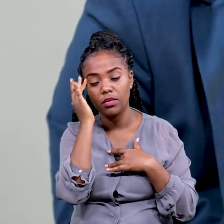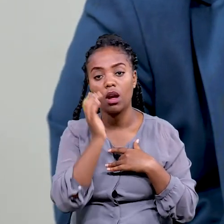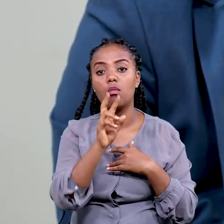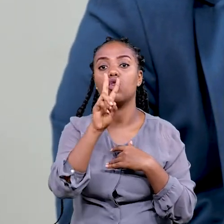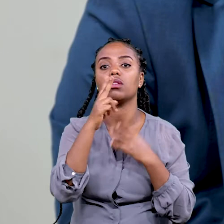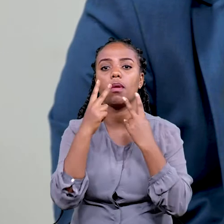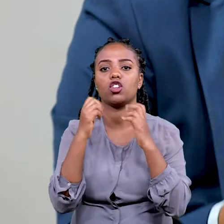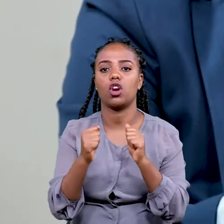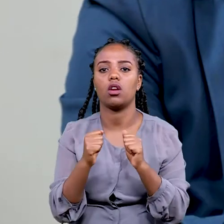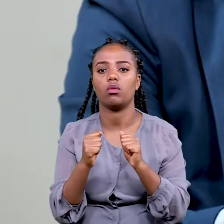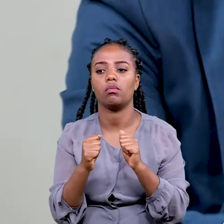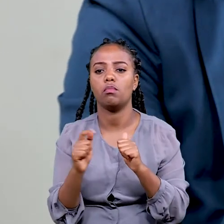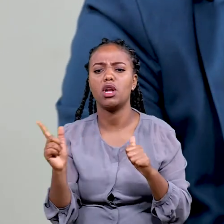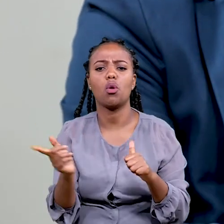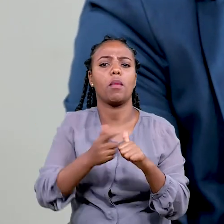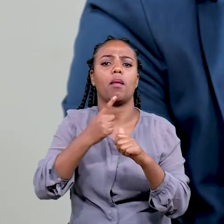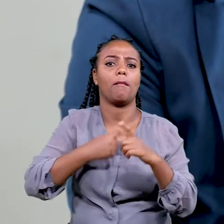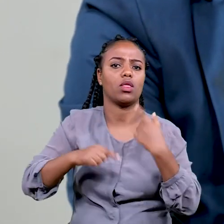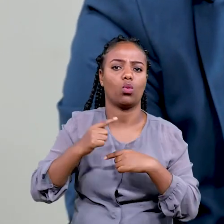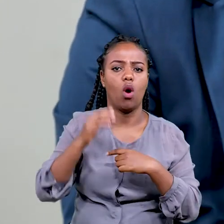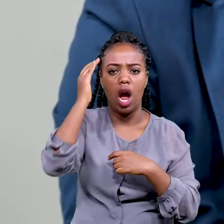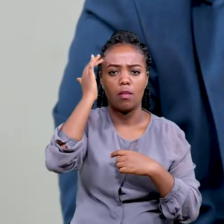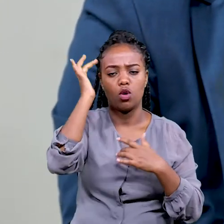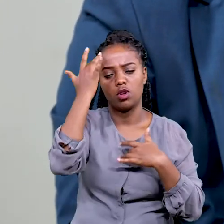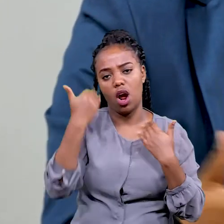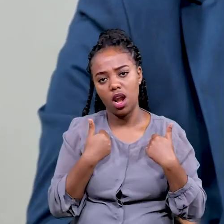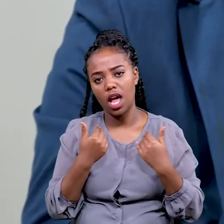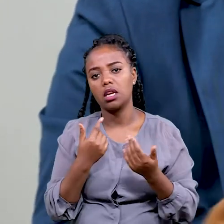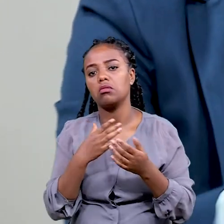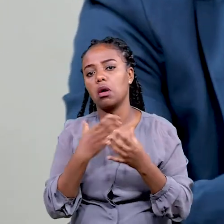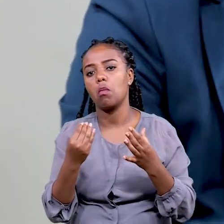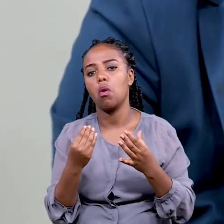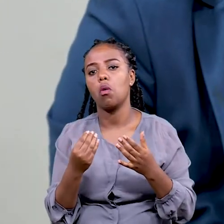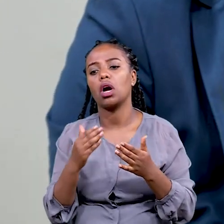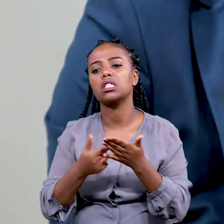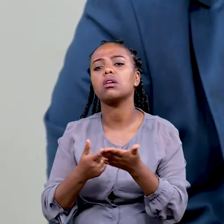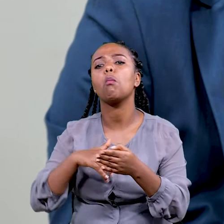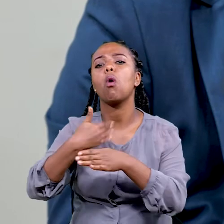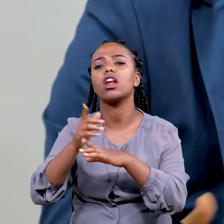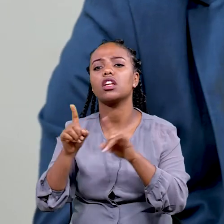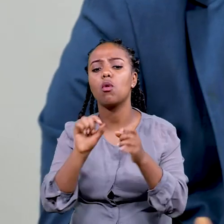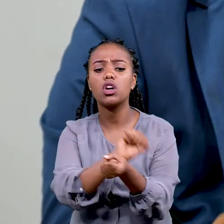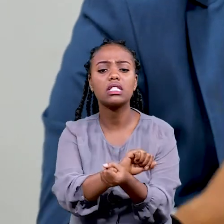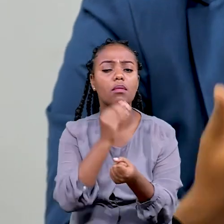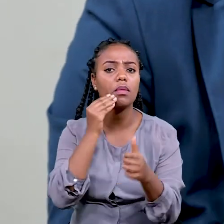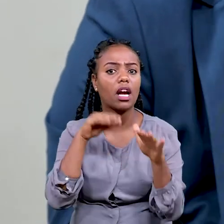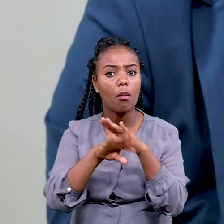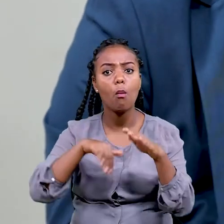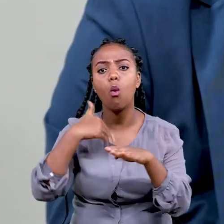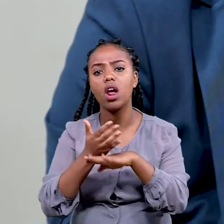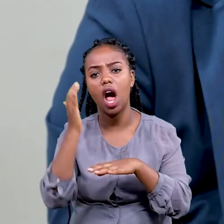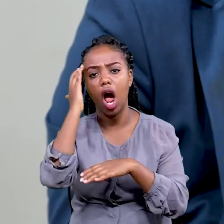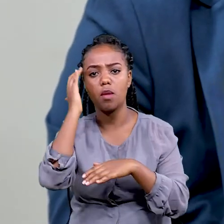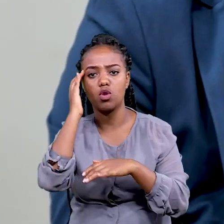በሁለት ማየት እንችላለን። ቀድሞ መጀመሪያውን የአእምሮ ችግር የአእምሮ ህመም ያለባቸው አሉ። ከዛ በኋላ ደግሞ ተኩስ እንዳነሳው ማረሚያ ቤት ከገቡ በኋላ